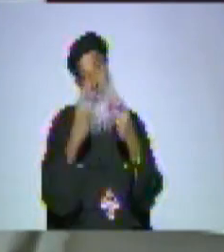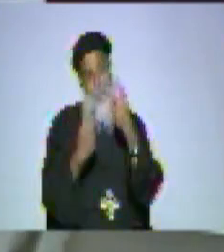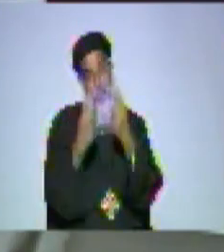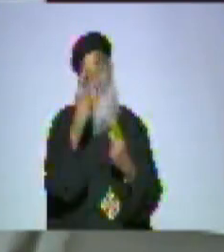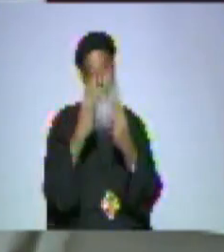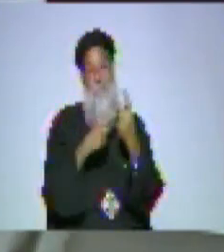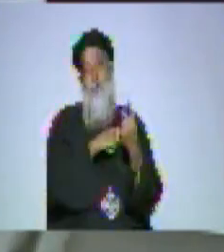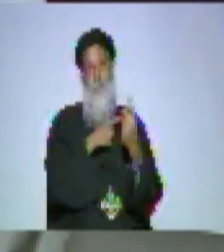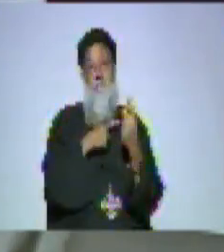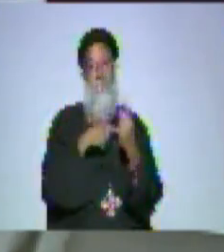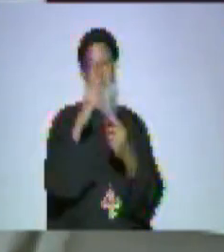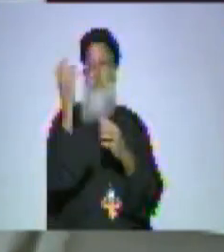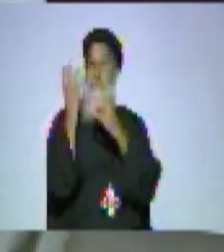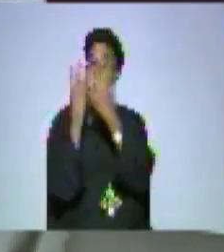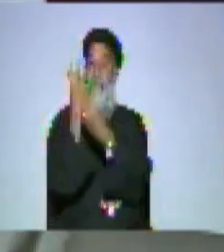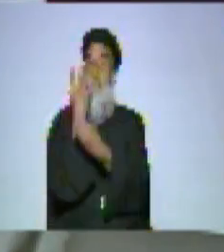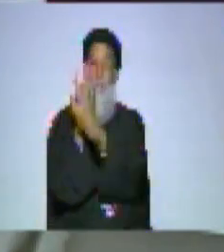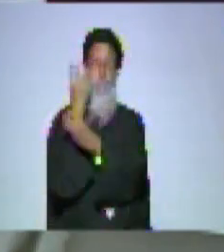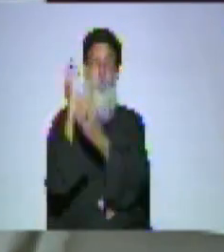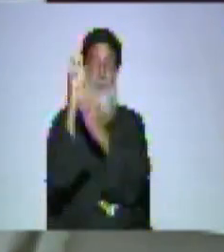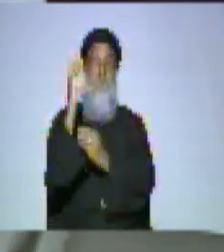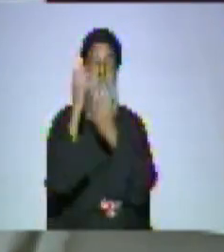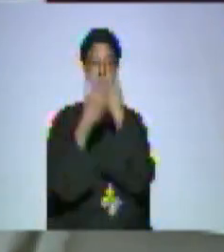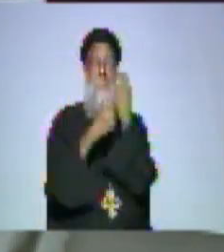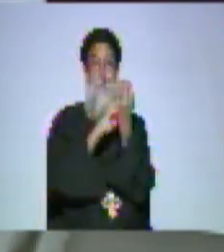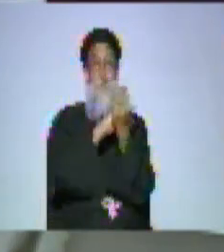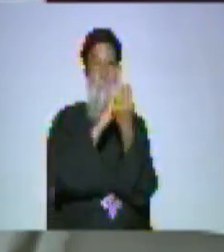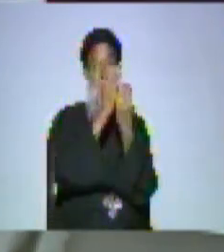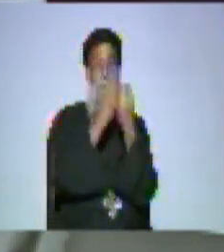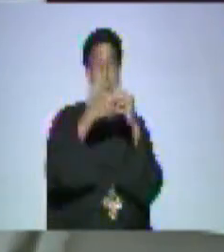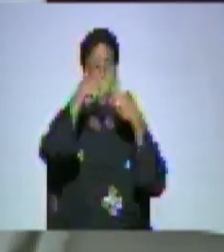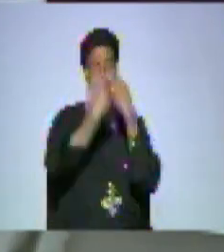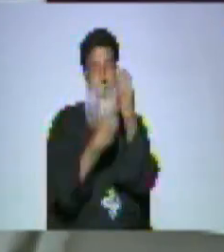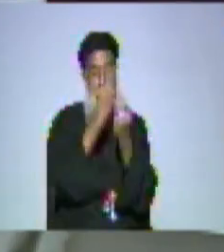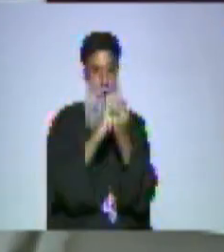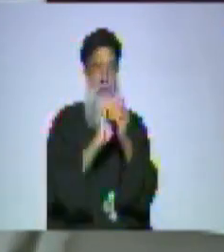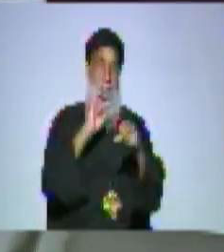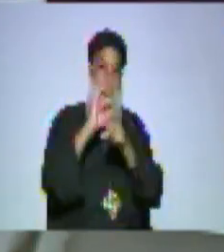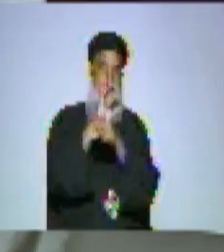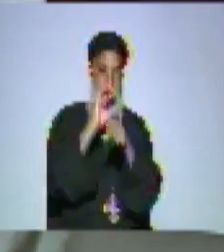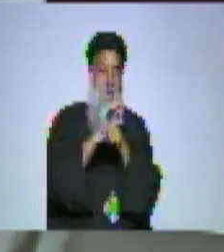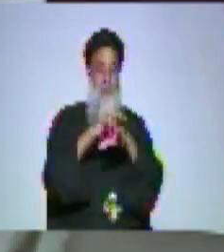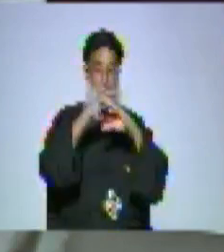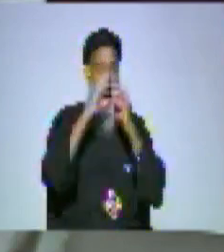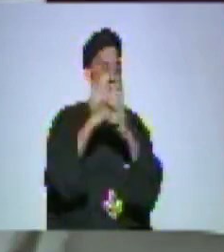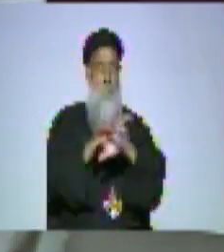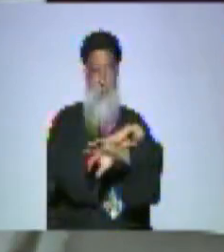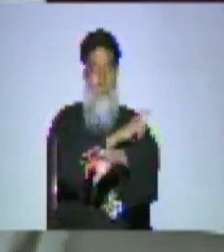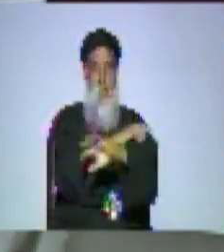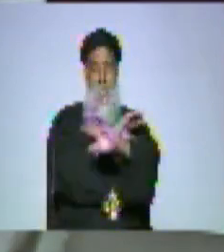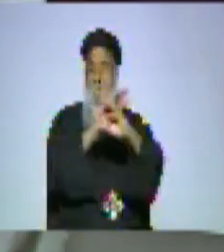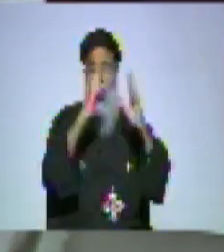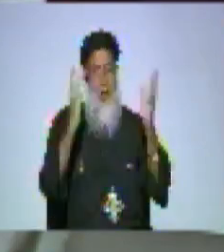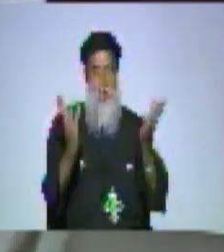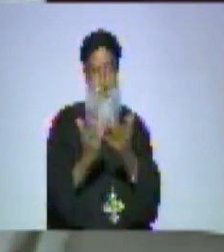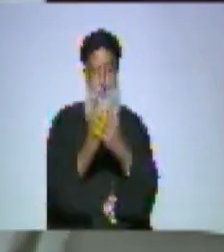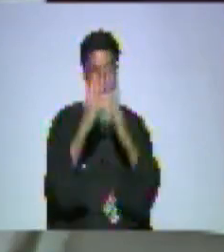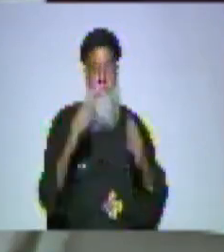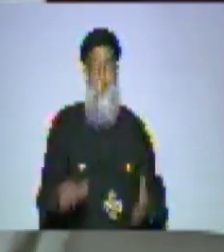والزروع لها ثمار فالزروع والثمار والقهويه والمياه